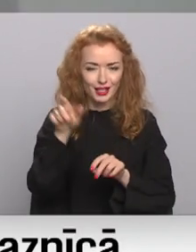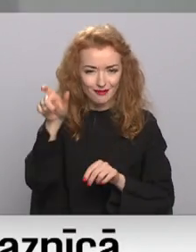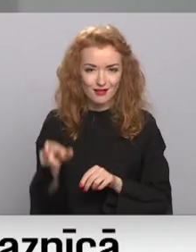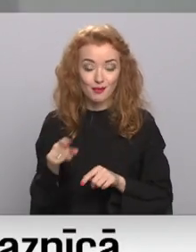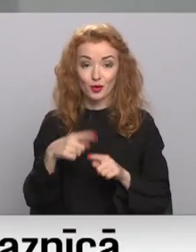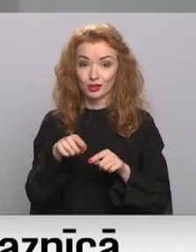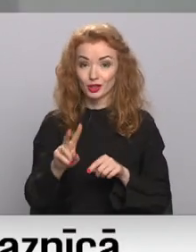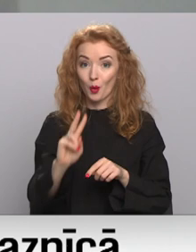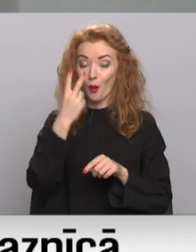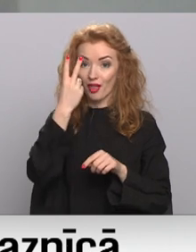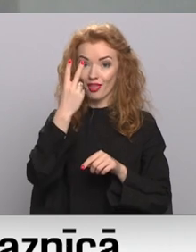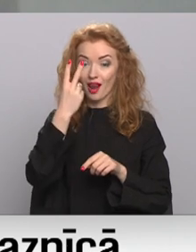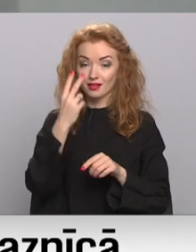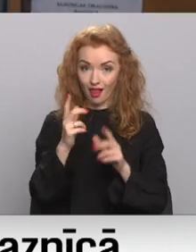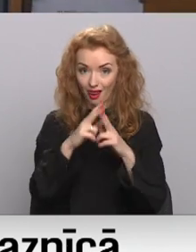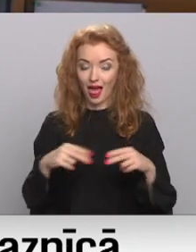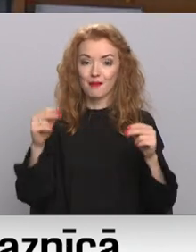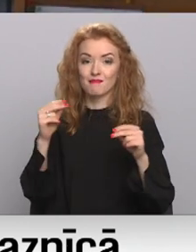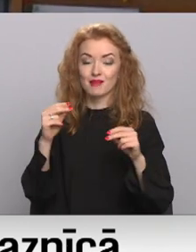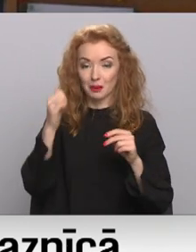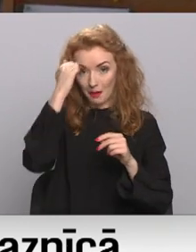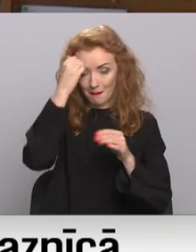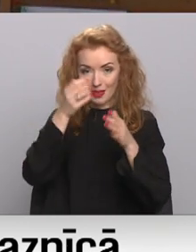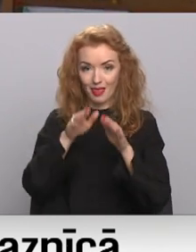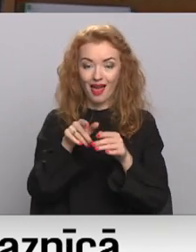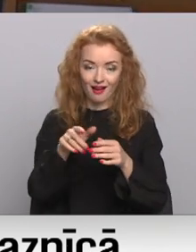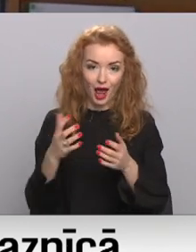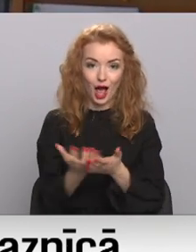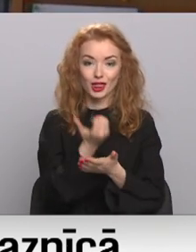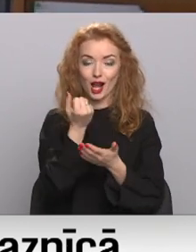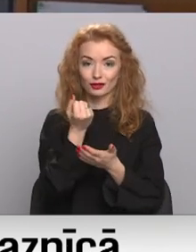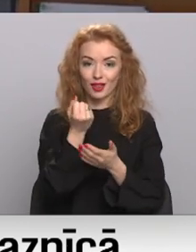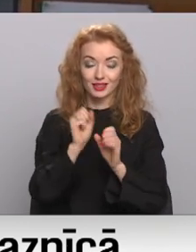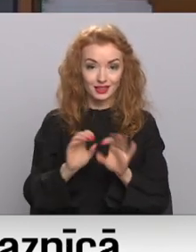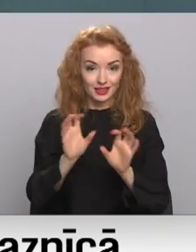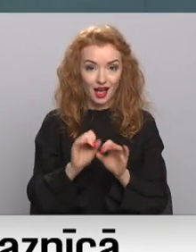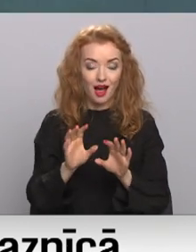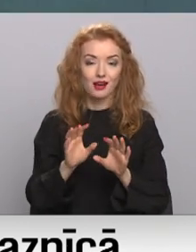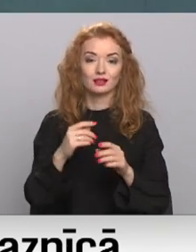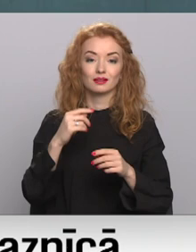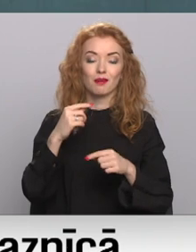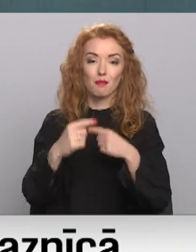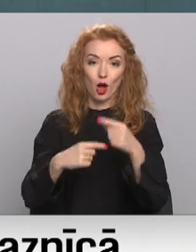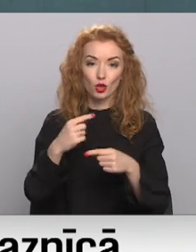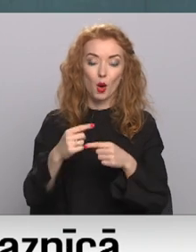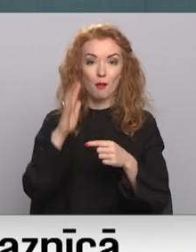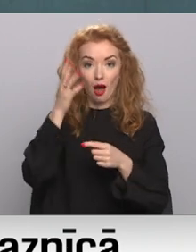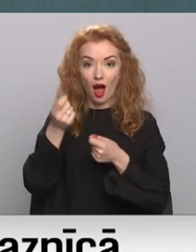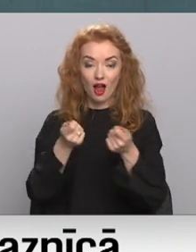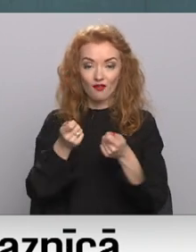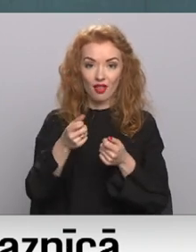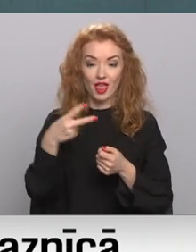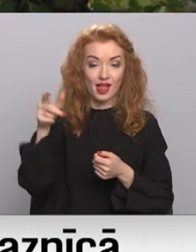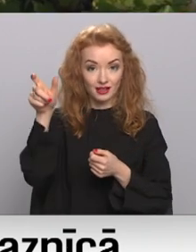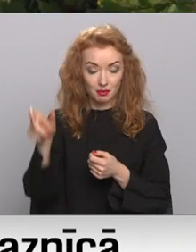Šogad šis ir otrais šāds laimīgs mākslas pieminekļa atrašanas stāsts. Nacionālā kultūras mantojuma pārvaldes eksperte Rūta